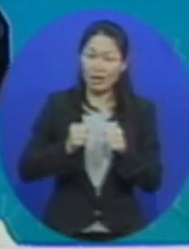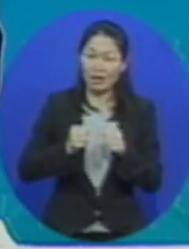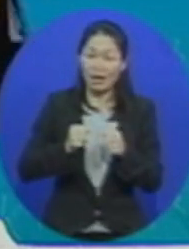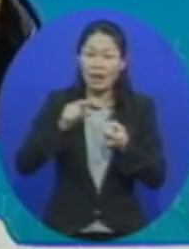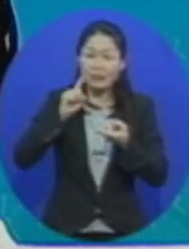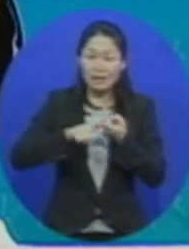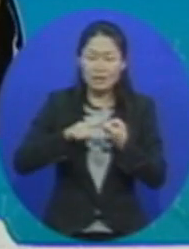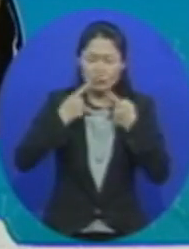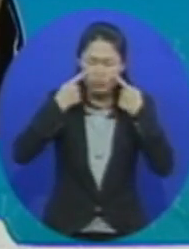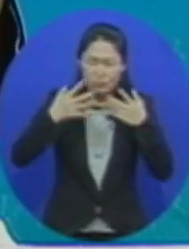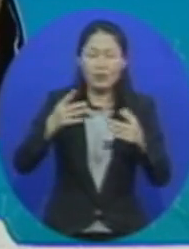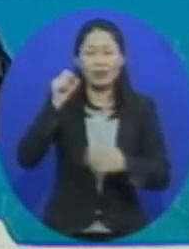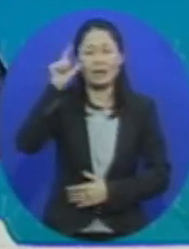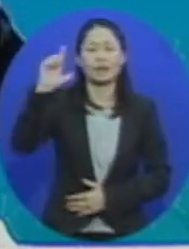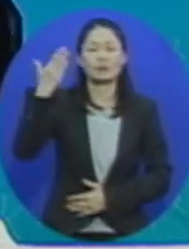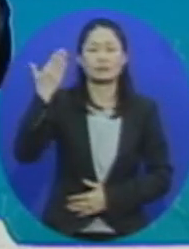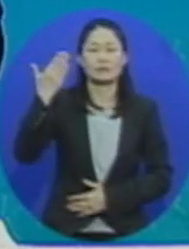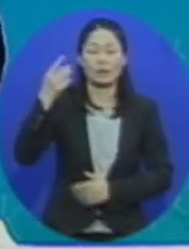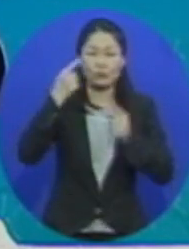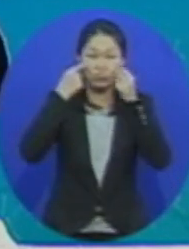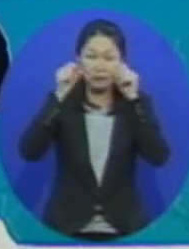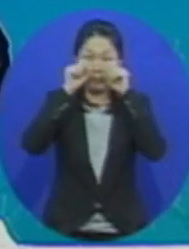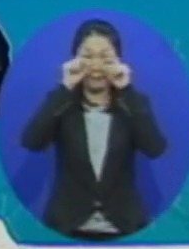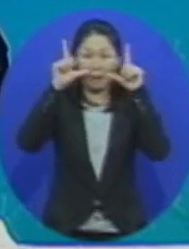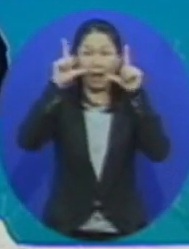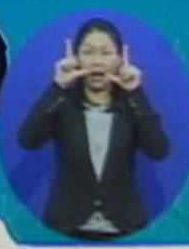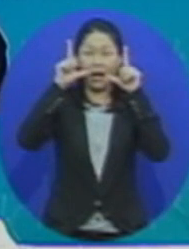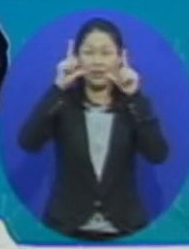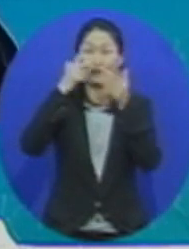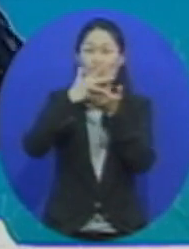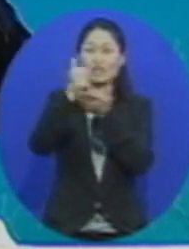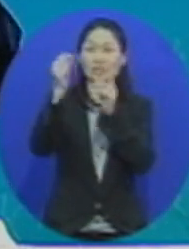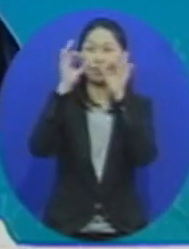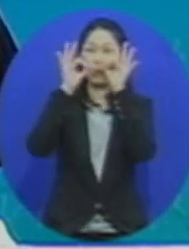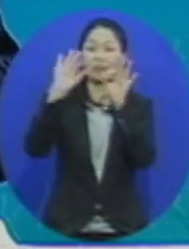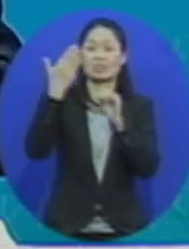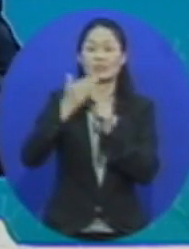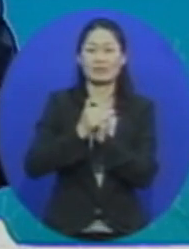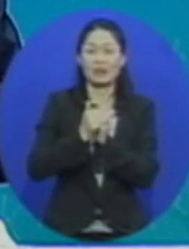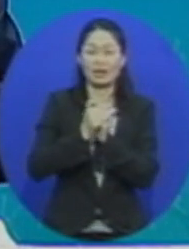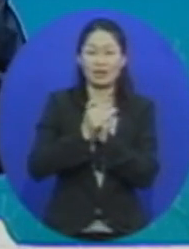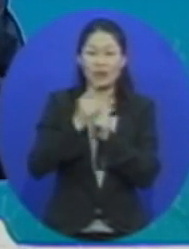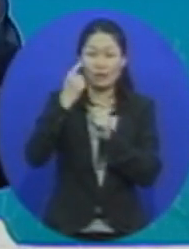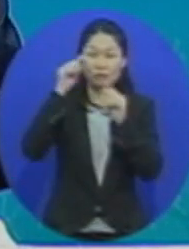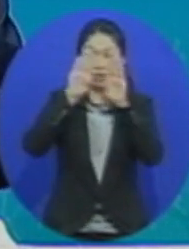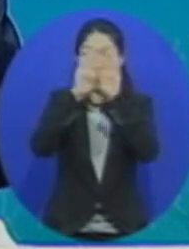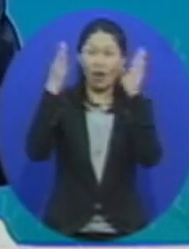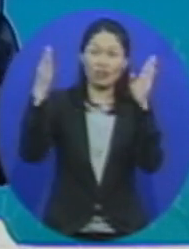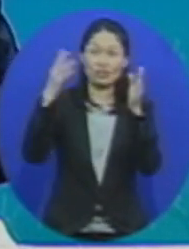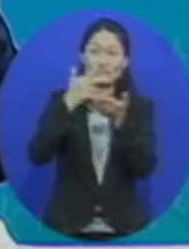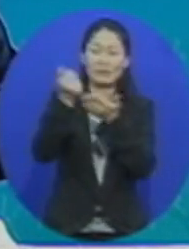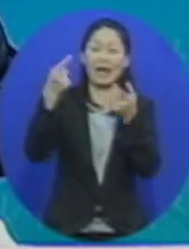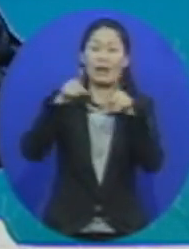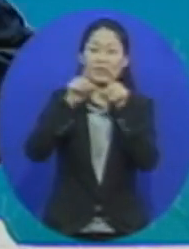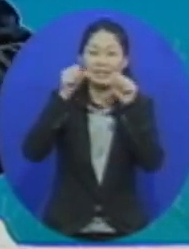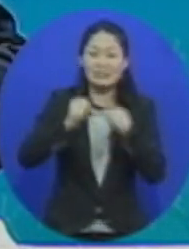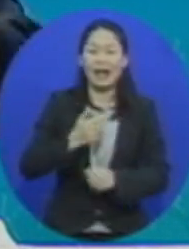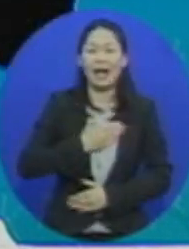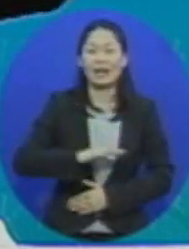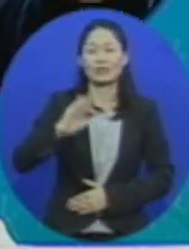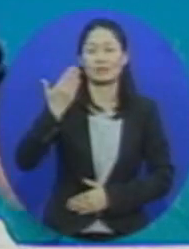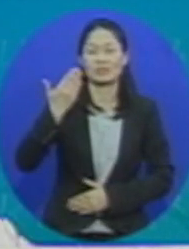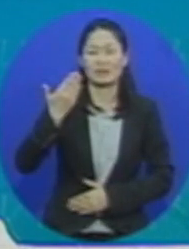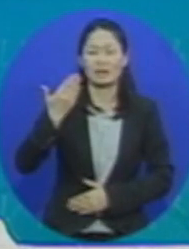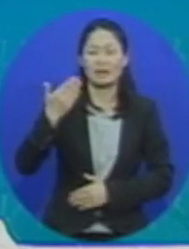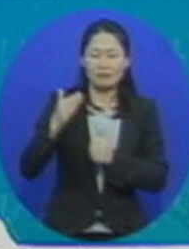분명하게 깨달은 거예요 눈이 열려서 주님을 본 거지요 눈이 열려서 주님의 함께 계신 것을 안 겁니다 그러니까